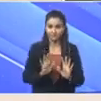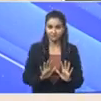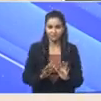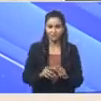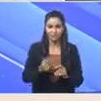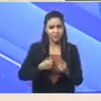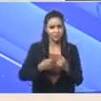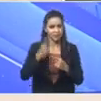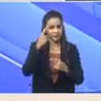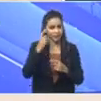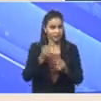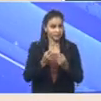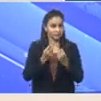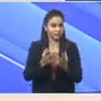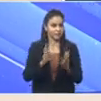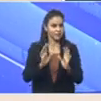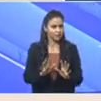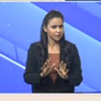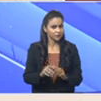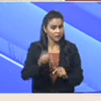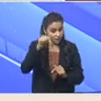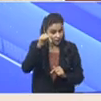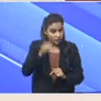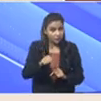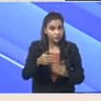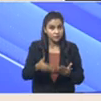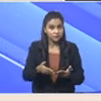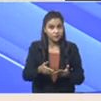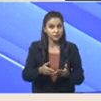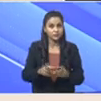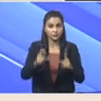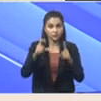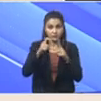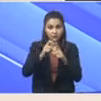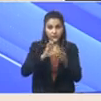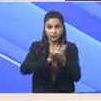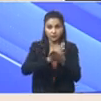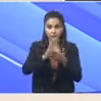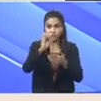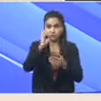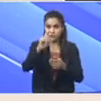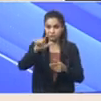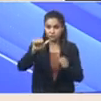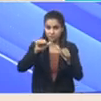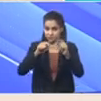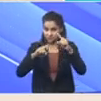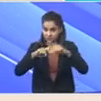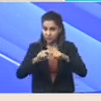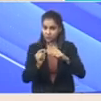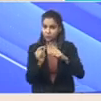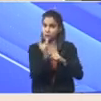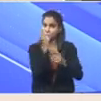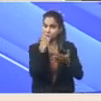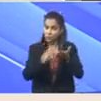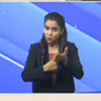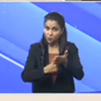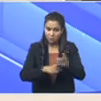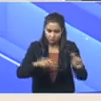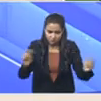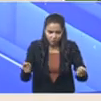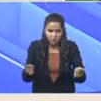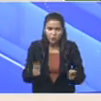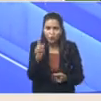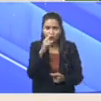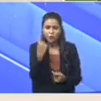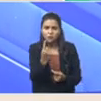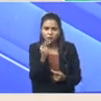आपको हैरानी होगी कि आज ढोलकपुर का ढोल सिर्फ भारत में ही नहीं बल्कि दूसरे